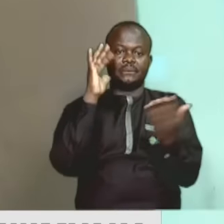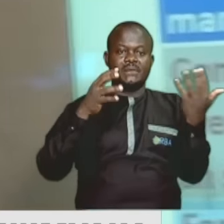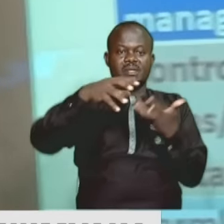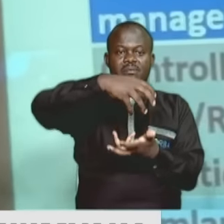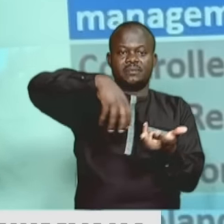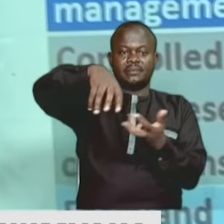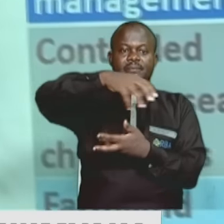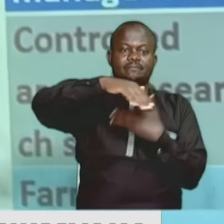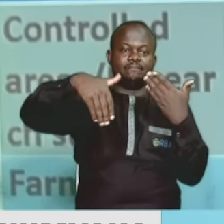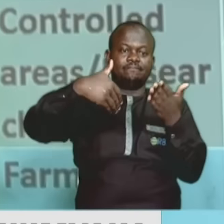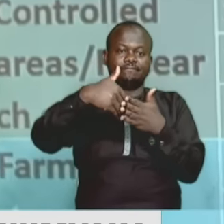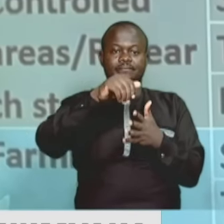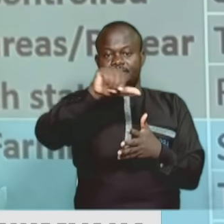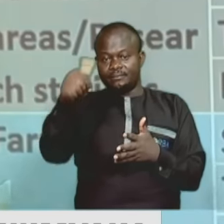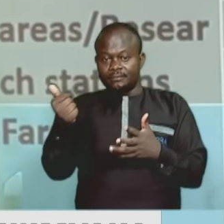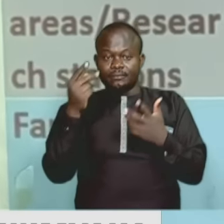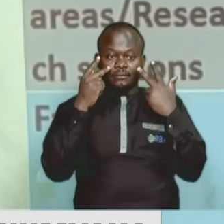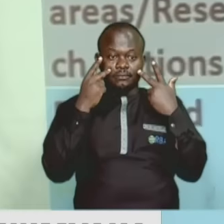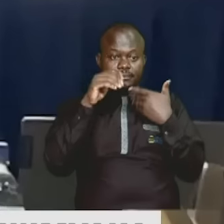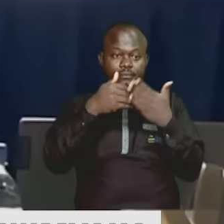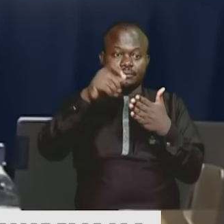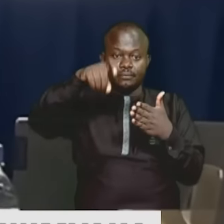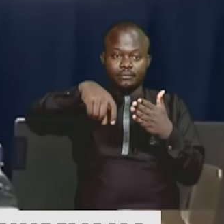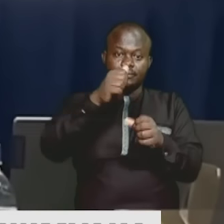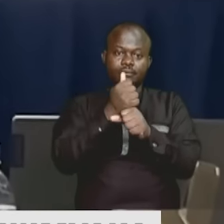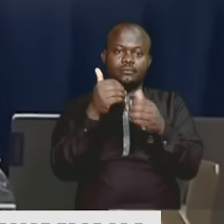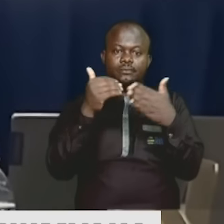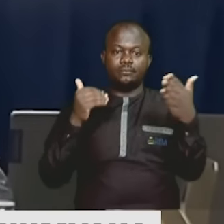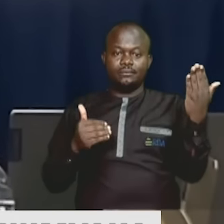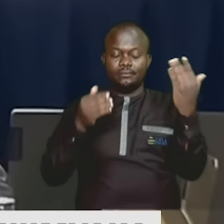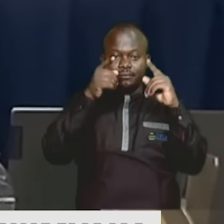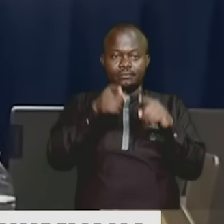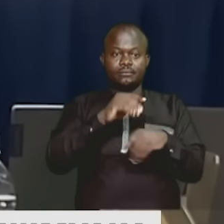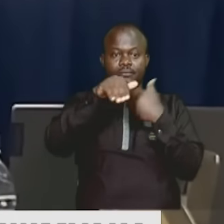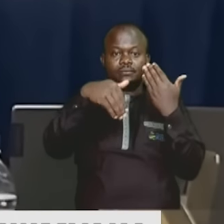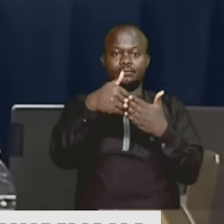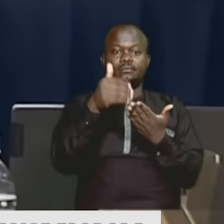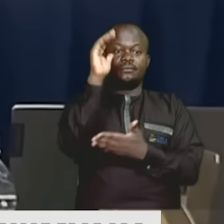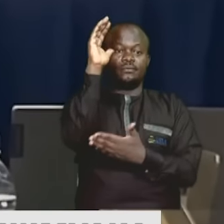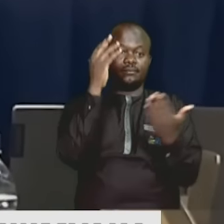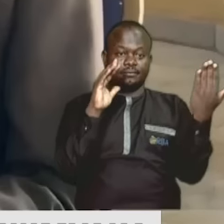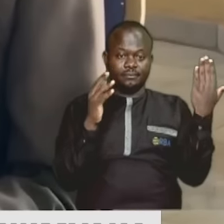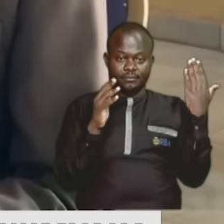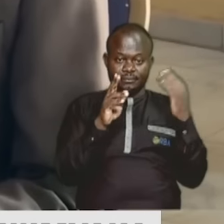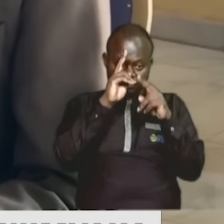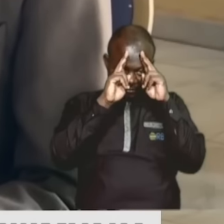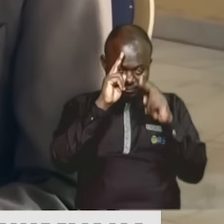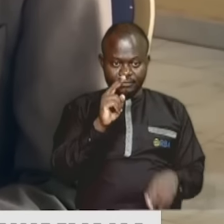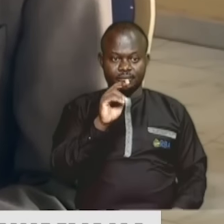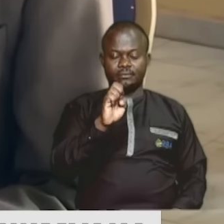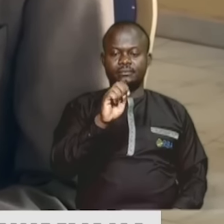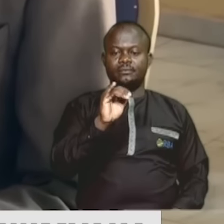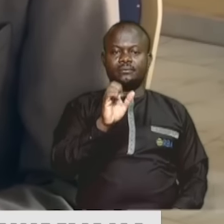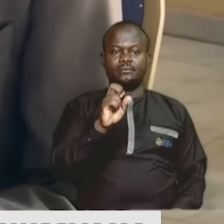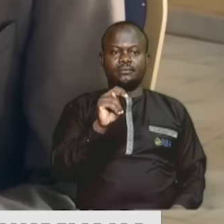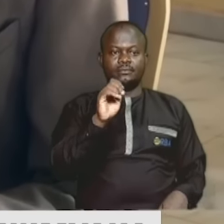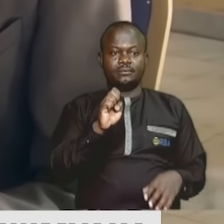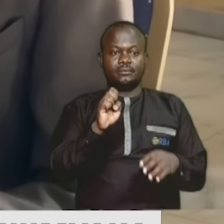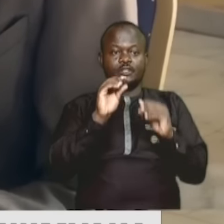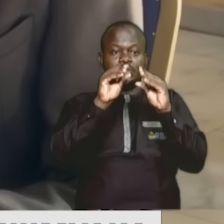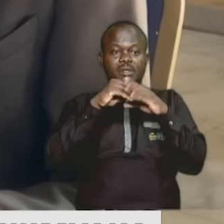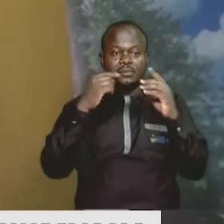n'imyaka hari ibindi babona byagakozwe mbere yo kuzanira umuturage igiti mu murima we bwana Habumidara Etienne n'umwarimu muri